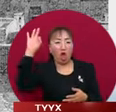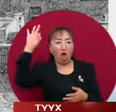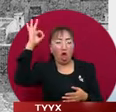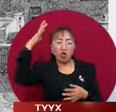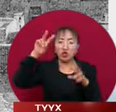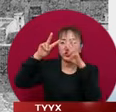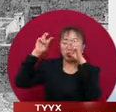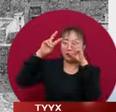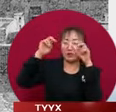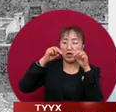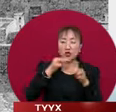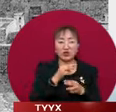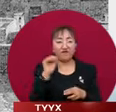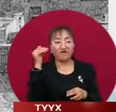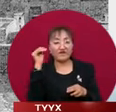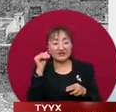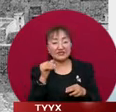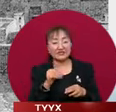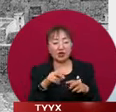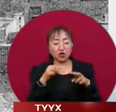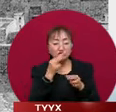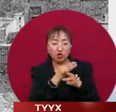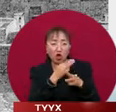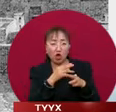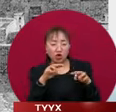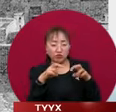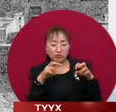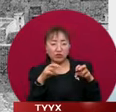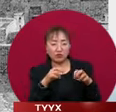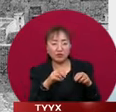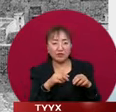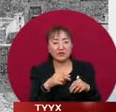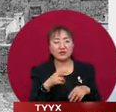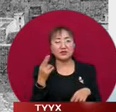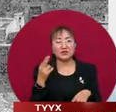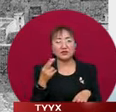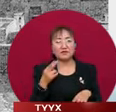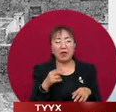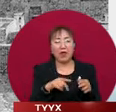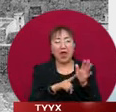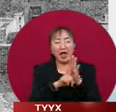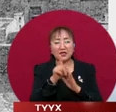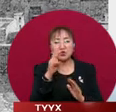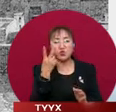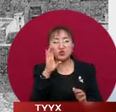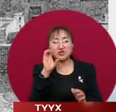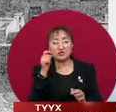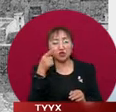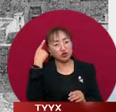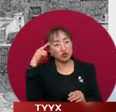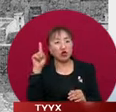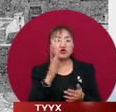ухаан, тооны ухаан, цагаан толгойн үсэг, анхны хууль гэх мэт зүйлсүүдийг эртний грек Ромоос үүсэлтэй байх